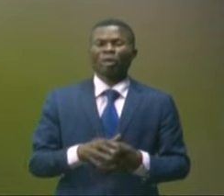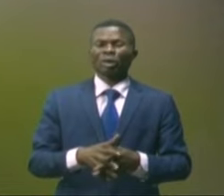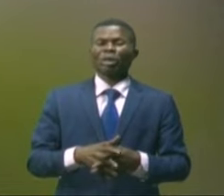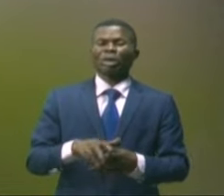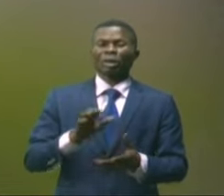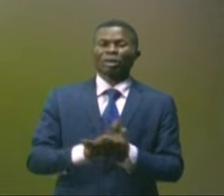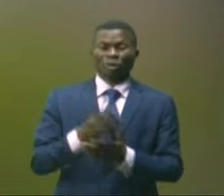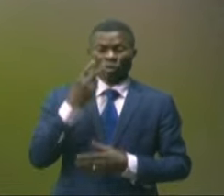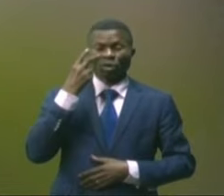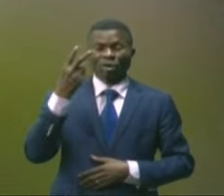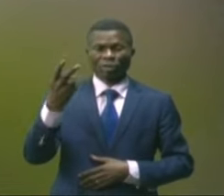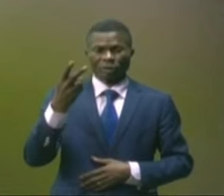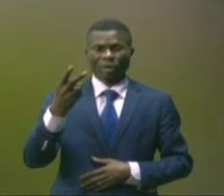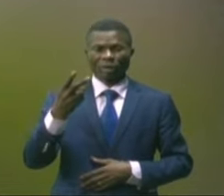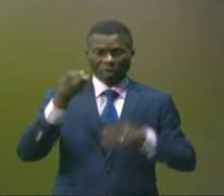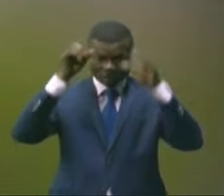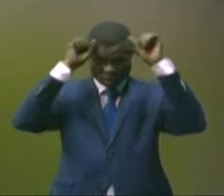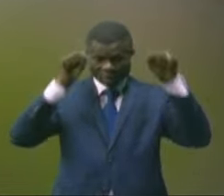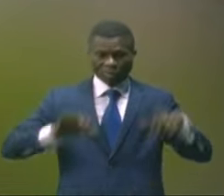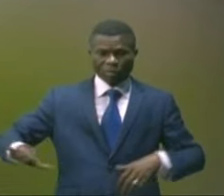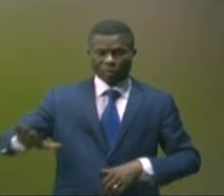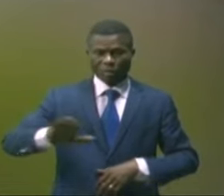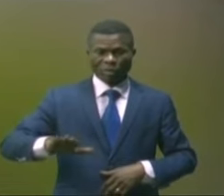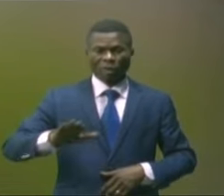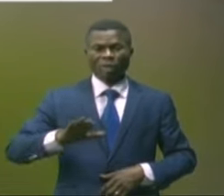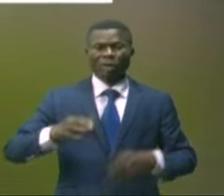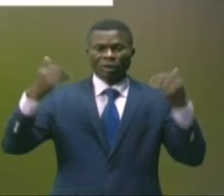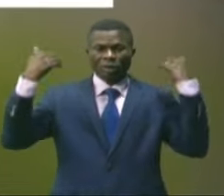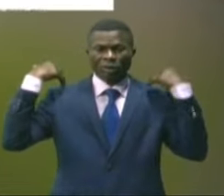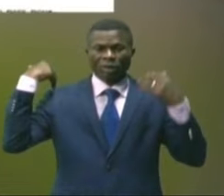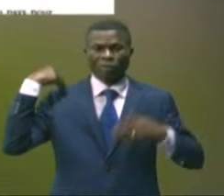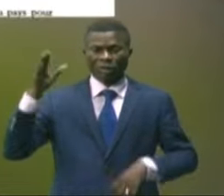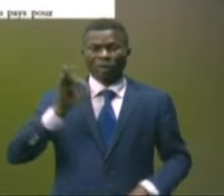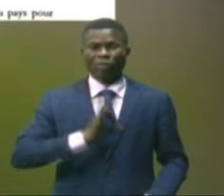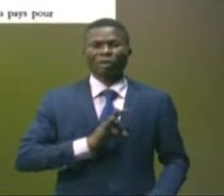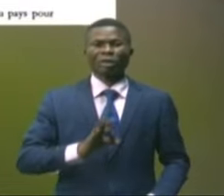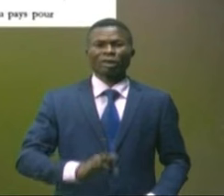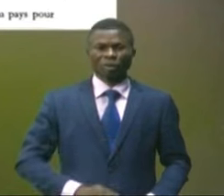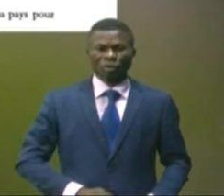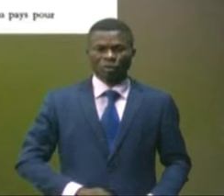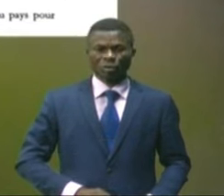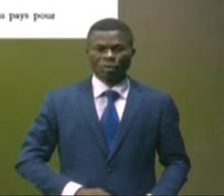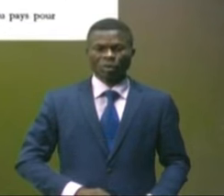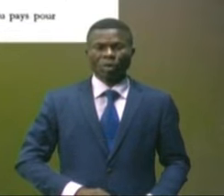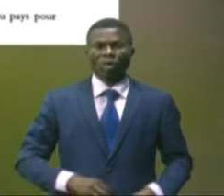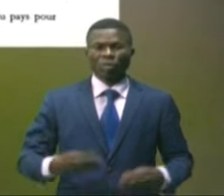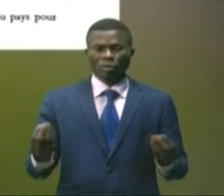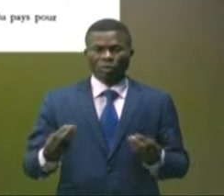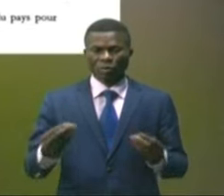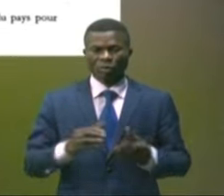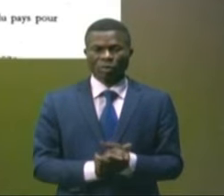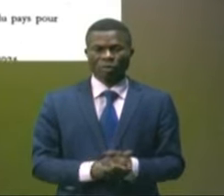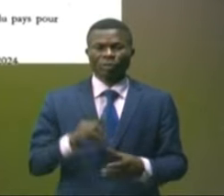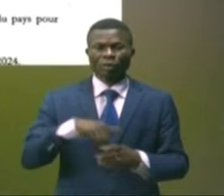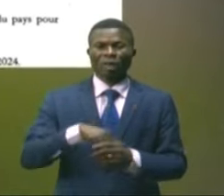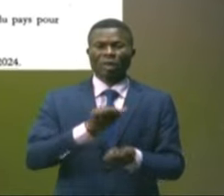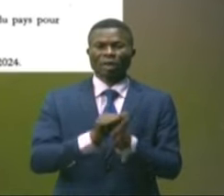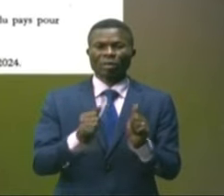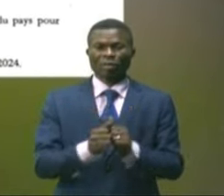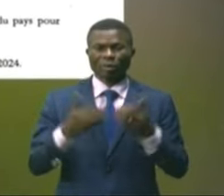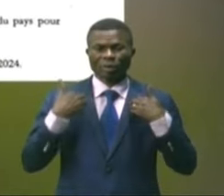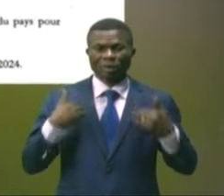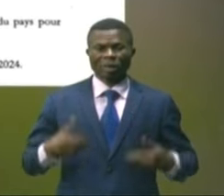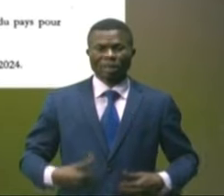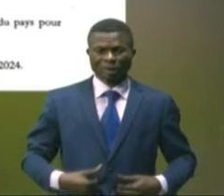matérialisation de la vision du président de la République et chef de l'État, Félix-Antoine Tshisekedi Tshilombo, dans les secteurs de la